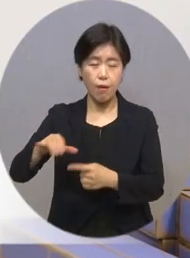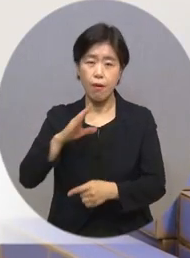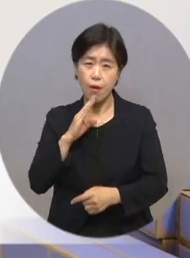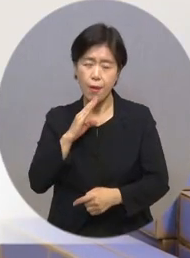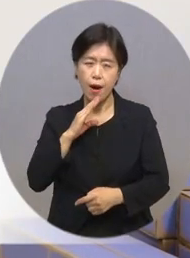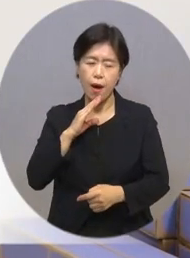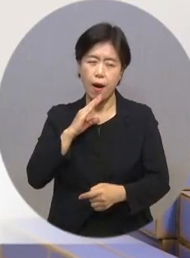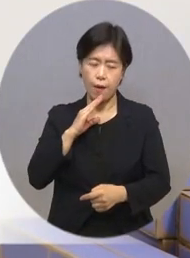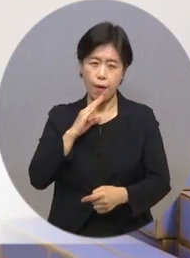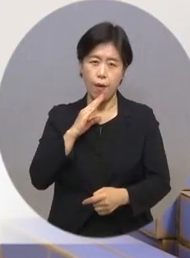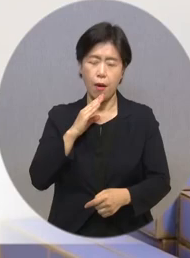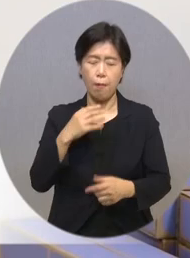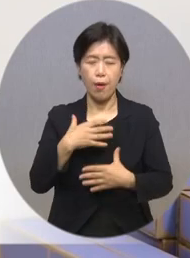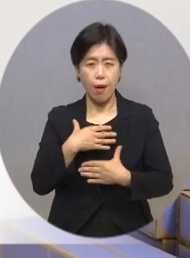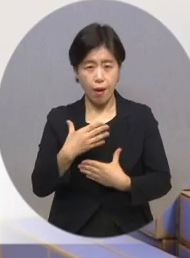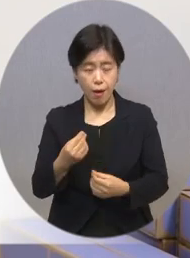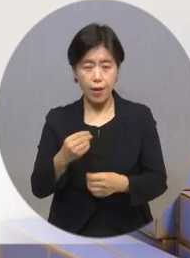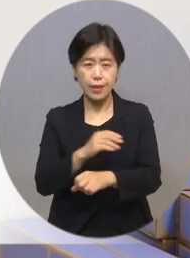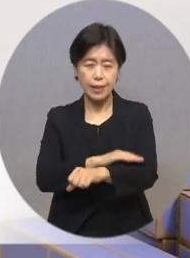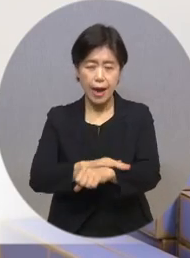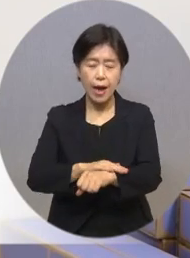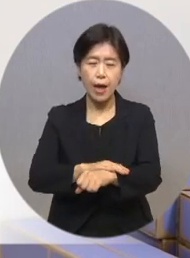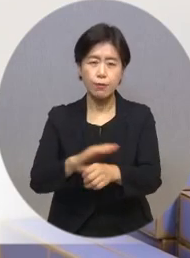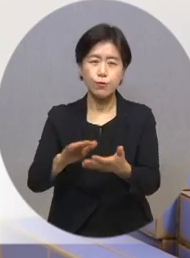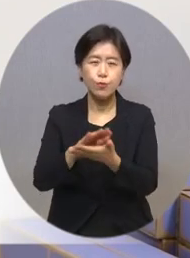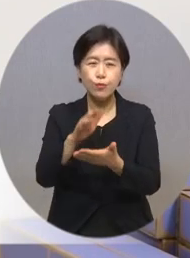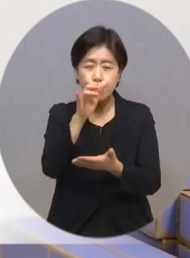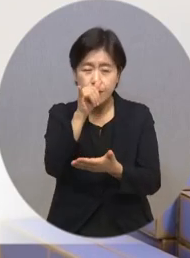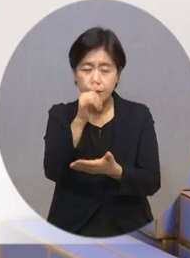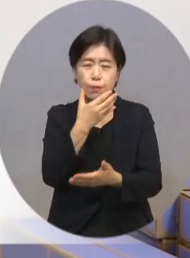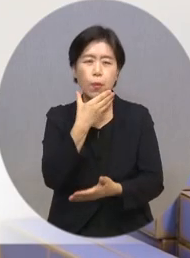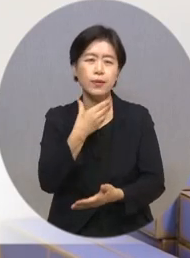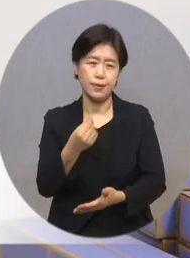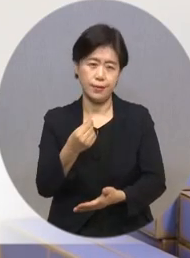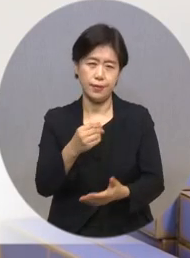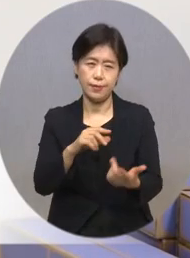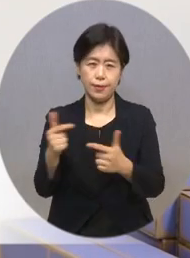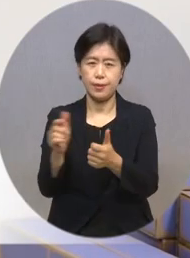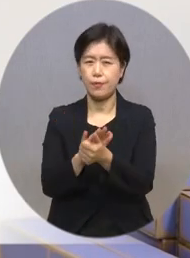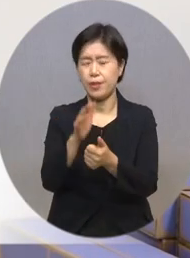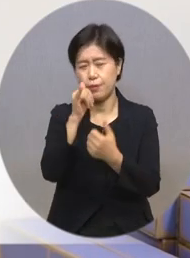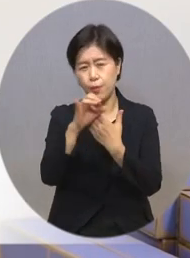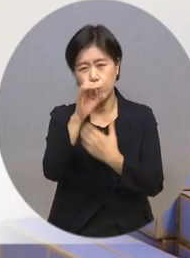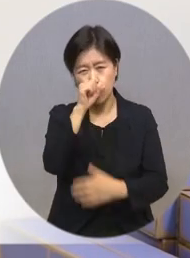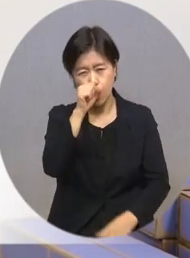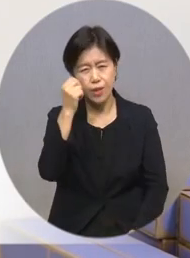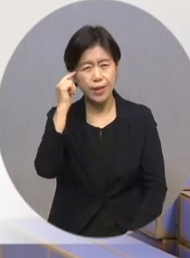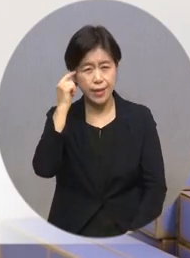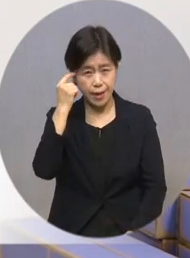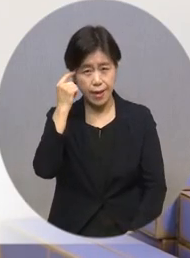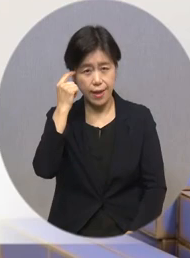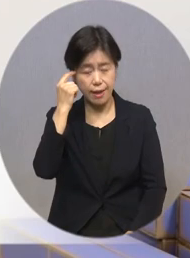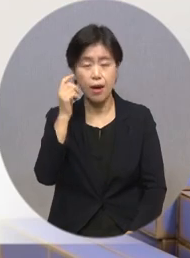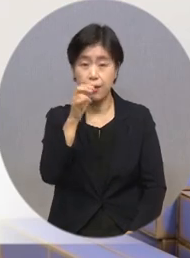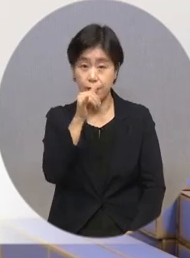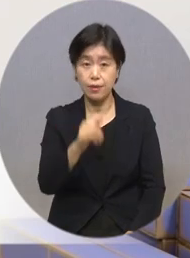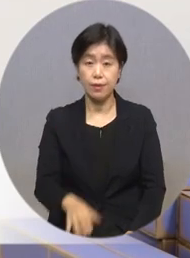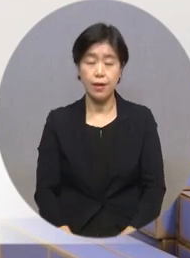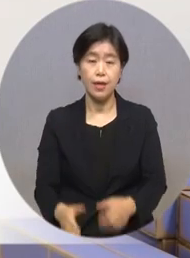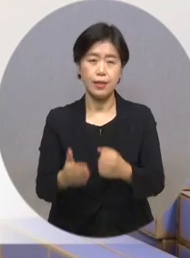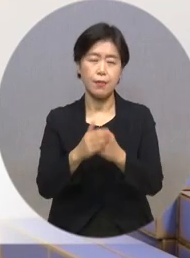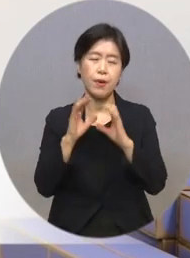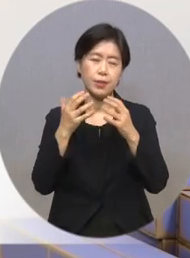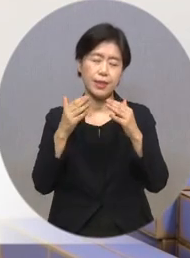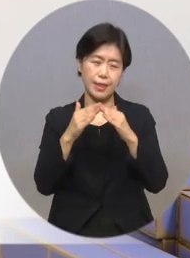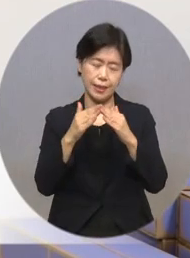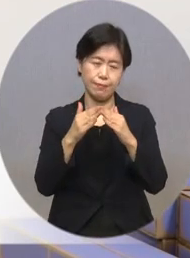다닐 수 있는 그런 복지시설이 있었으며 는 너무나 좋겠다는 생각이 들어서 어린이집 을